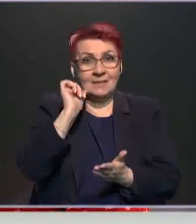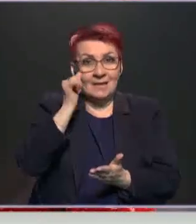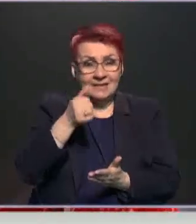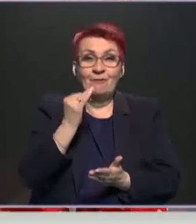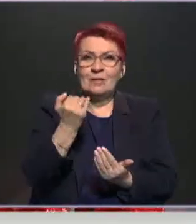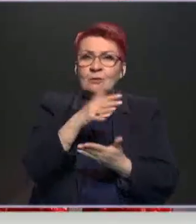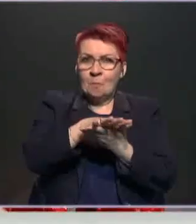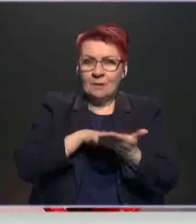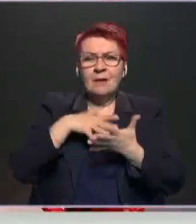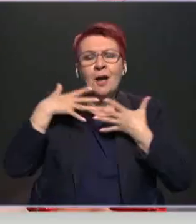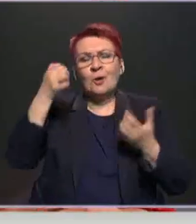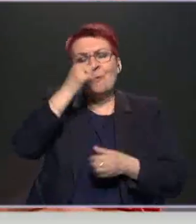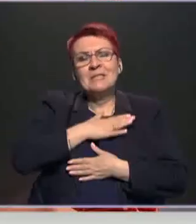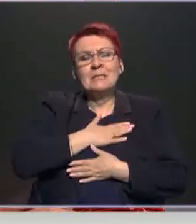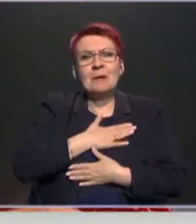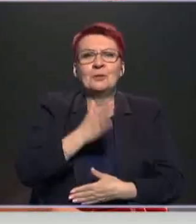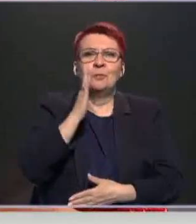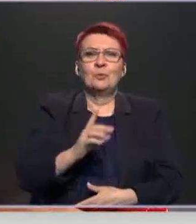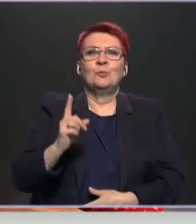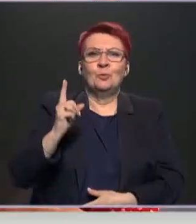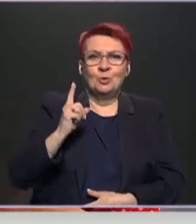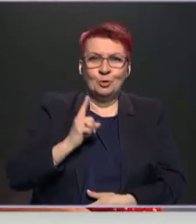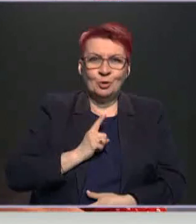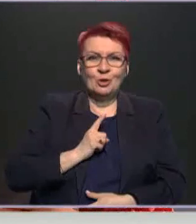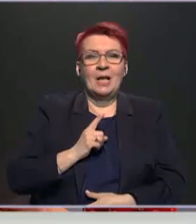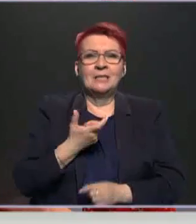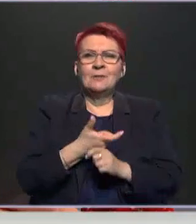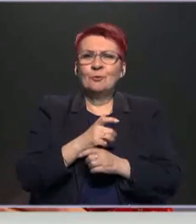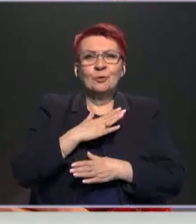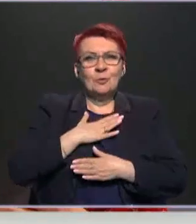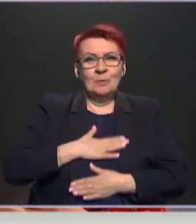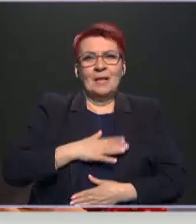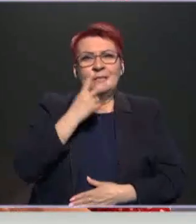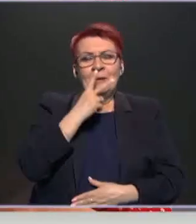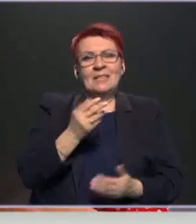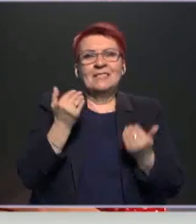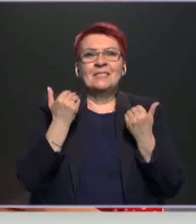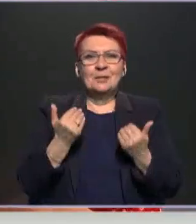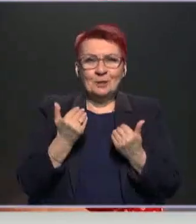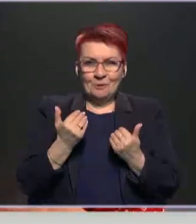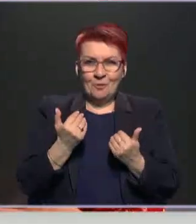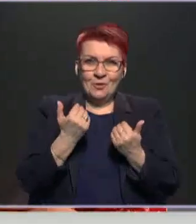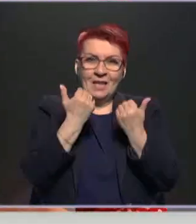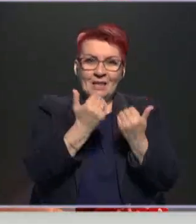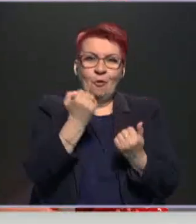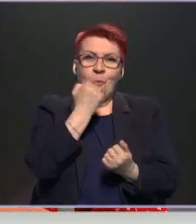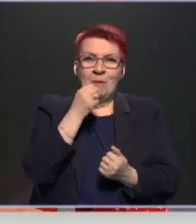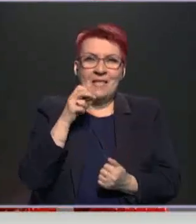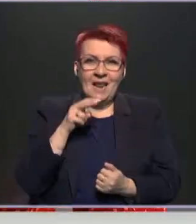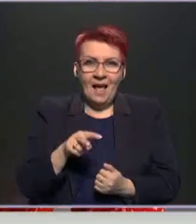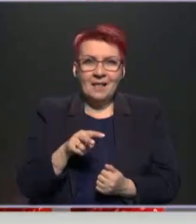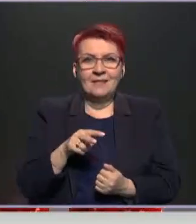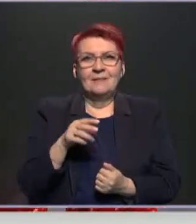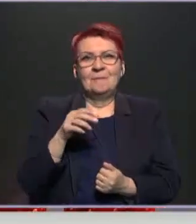Спасибо. Спасибо огромное. Будем очень ждать. Мне особенно приятно было смотреть сегодня твой материал, потому что